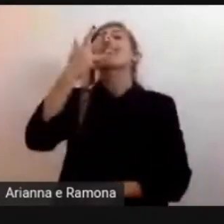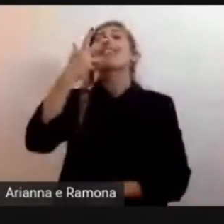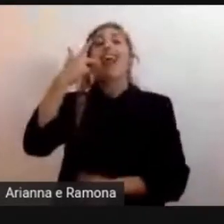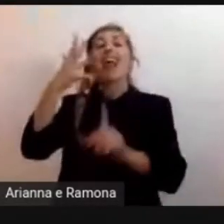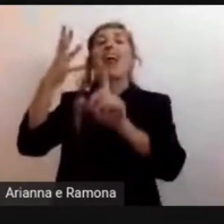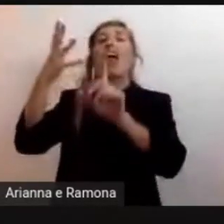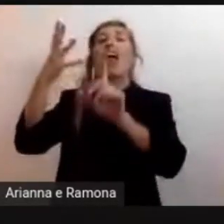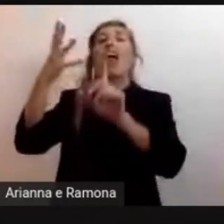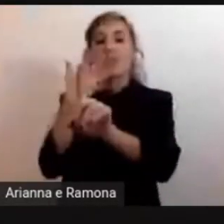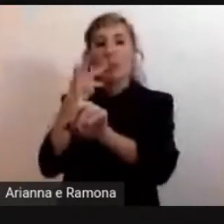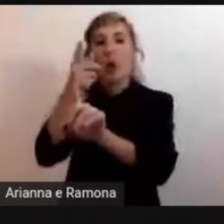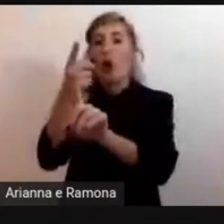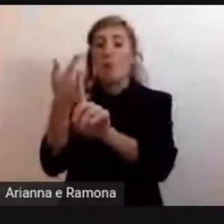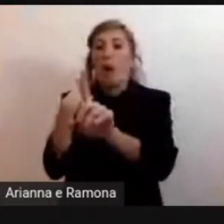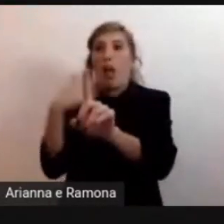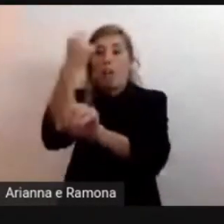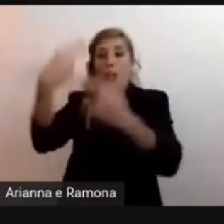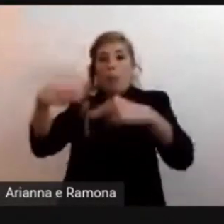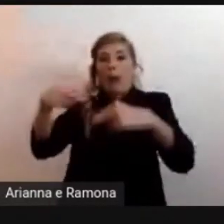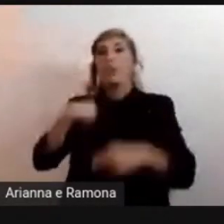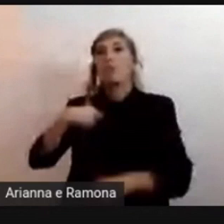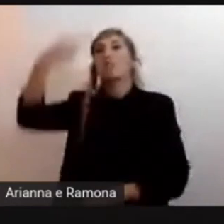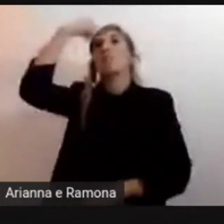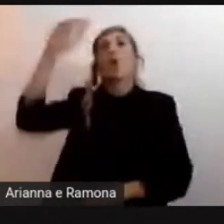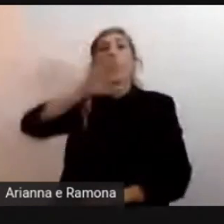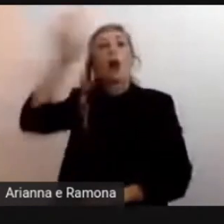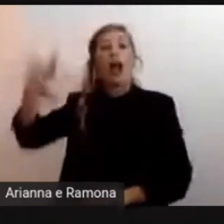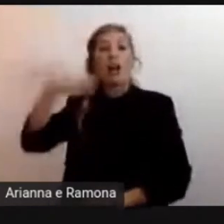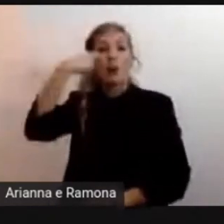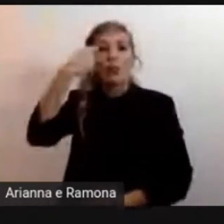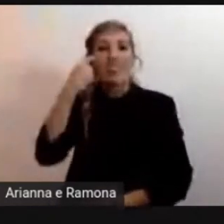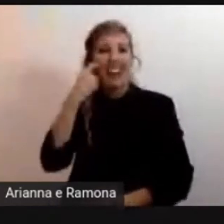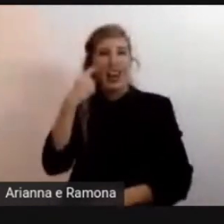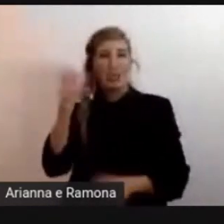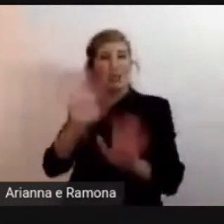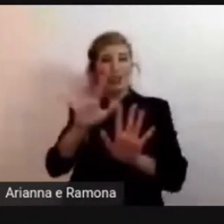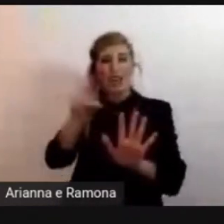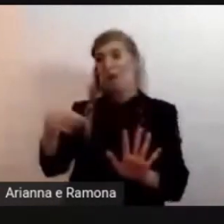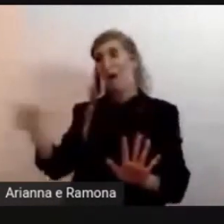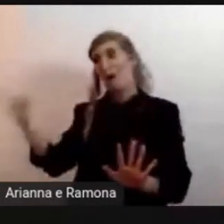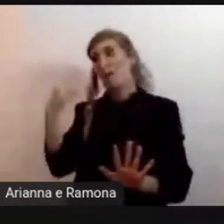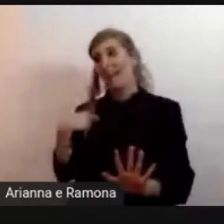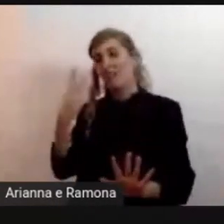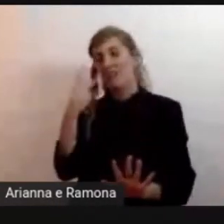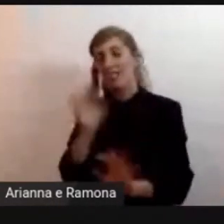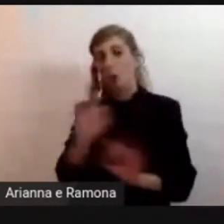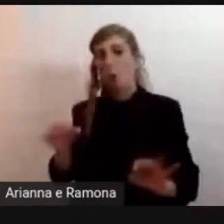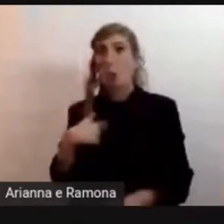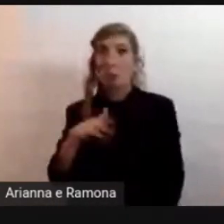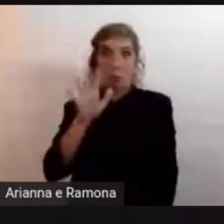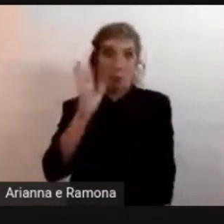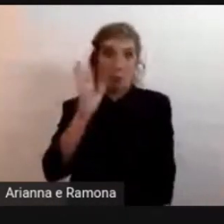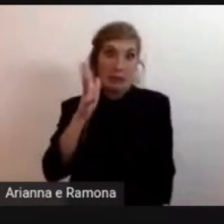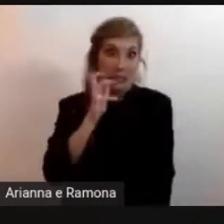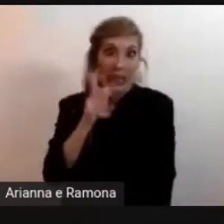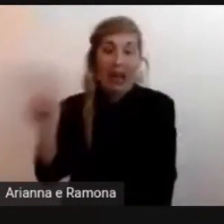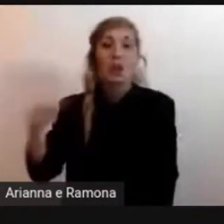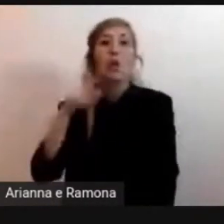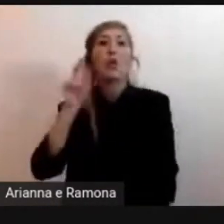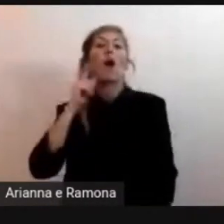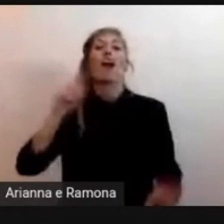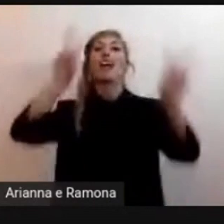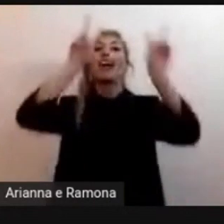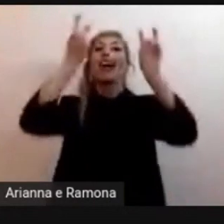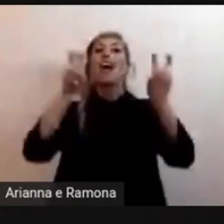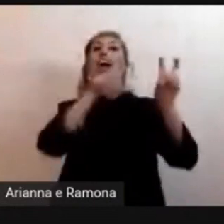signore in mente un'altra citazione cinematografica di un altro film ha detto che non hai visto che riserva strano che la storia infinita